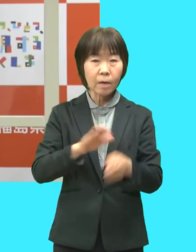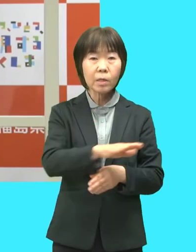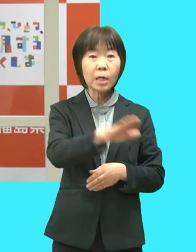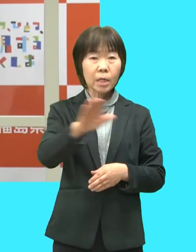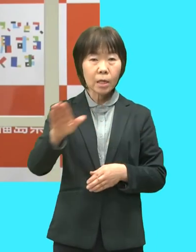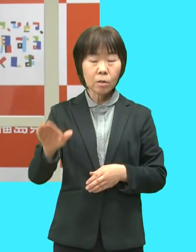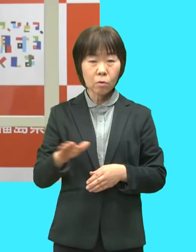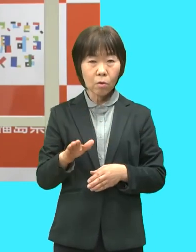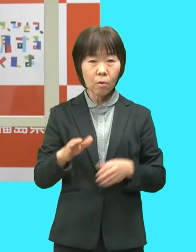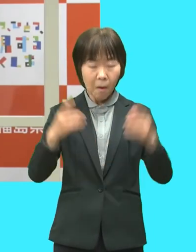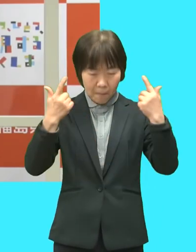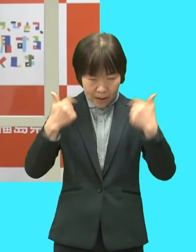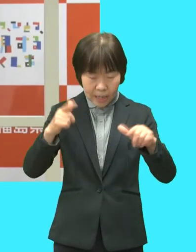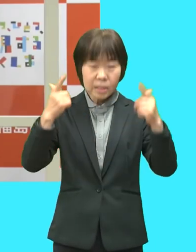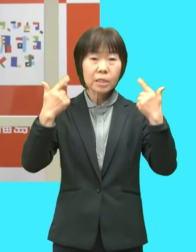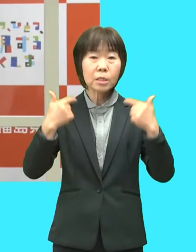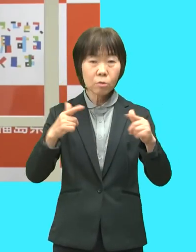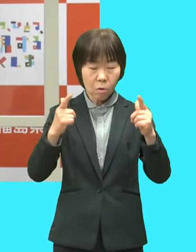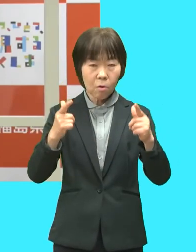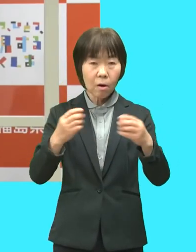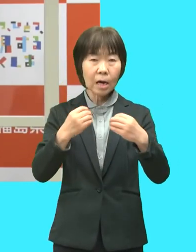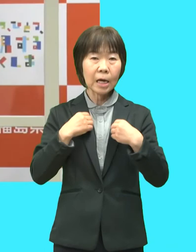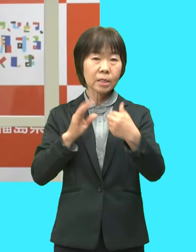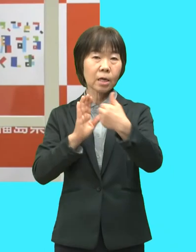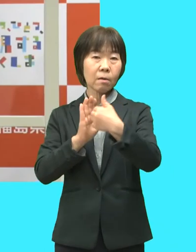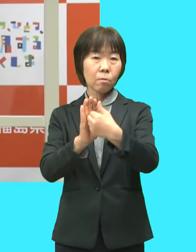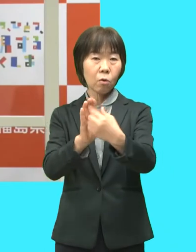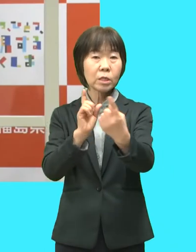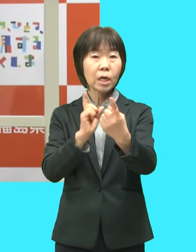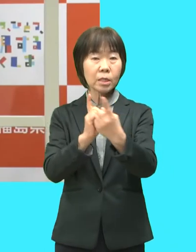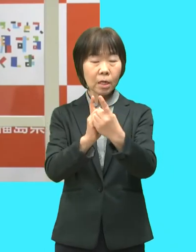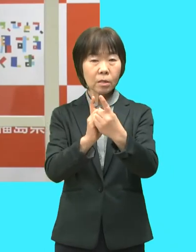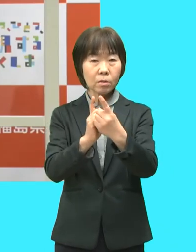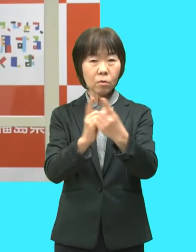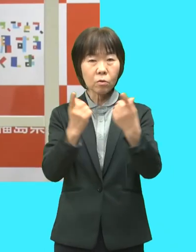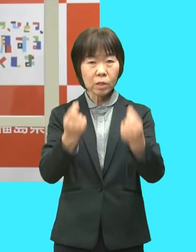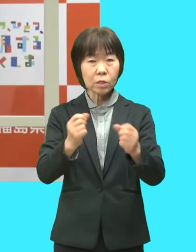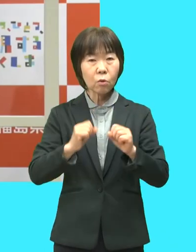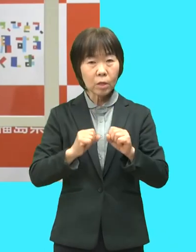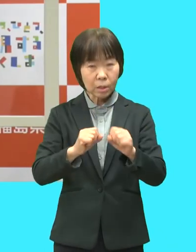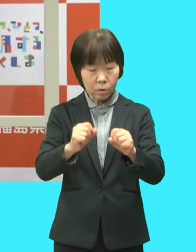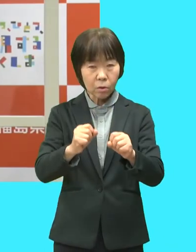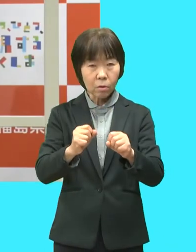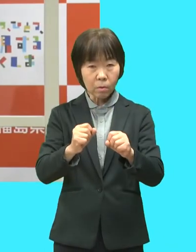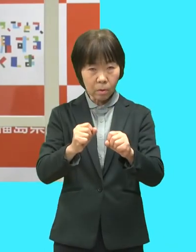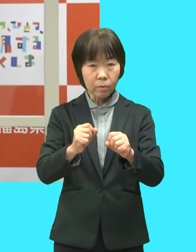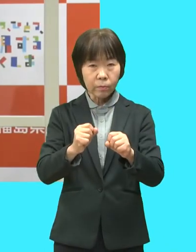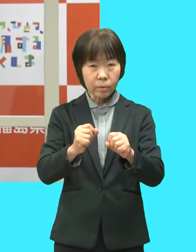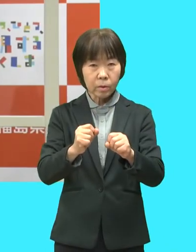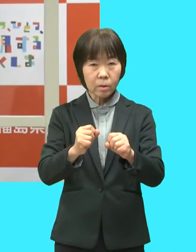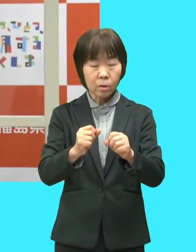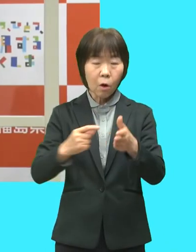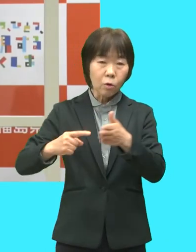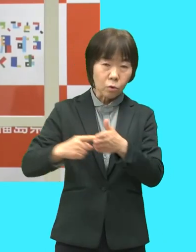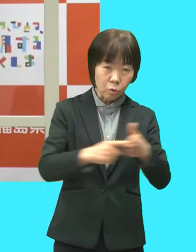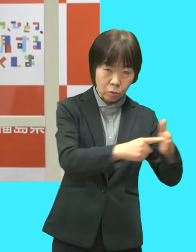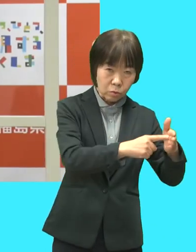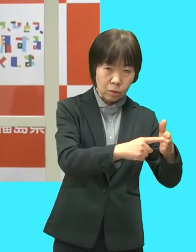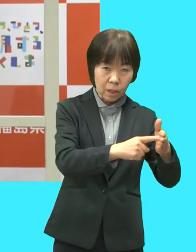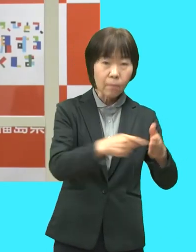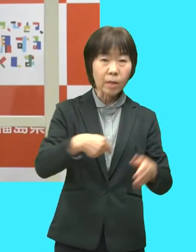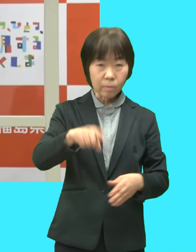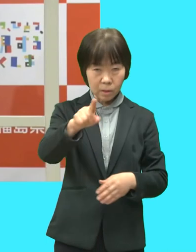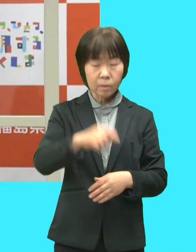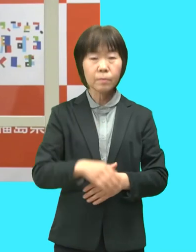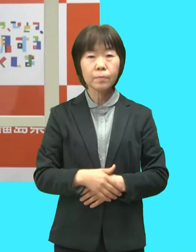さんの一日一日の感染防止対策を徹底していただくように、県として重ねて努力を続けてまい